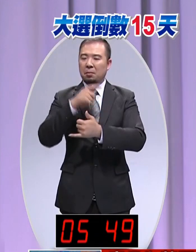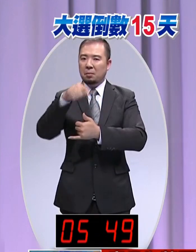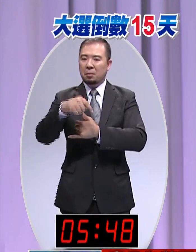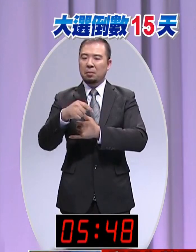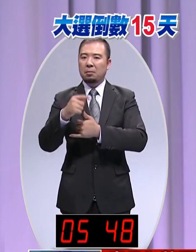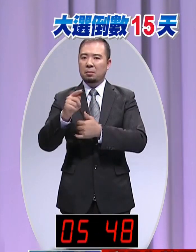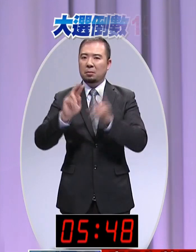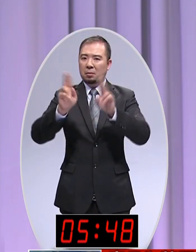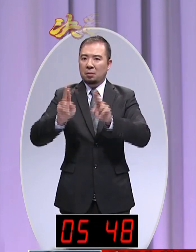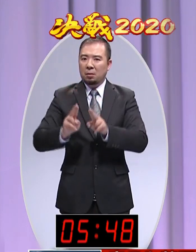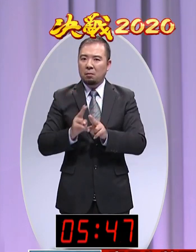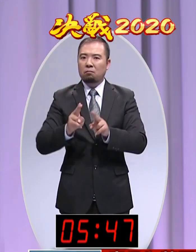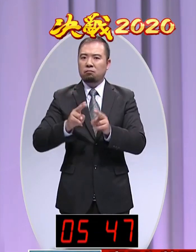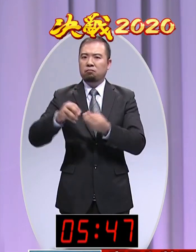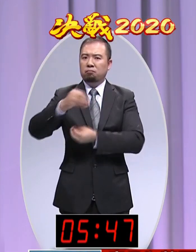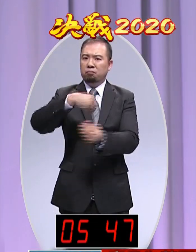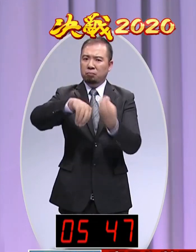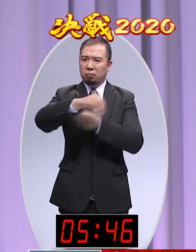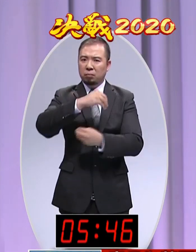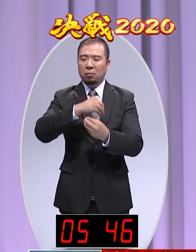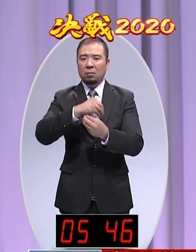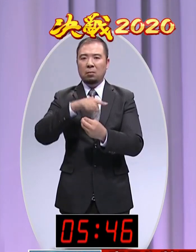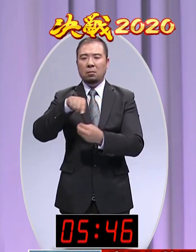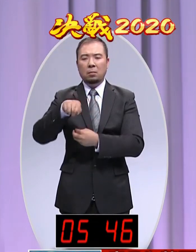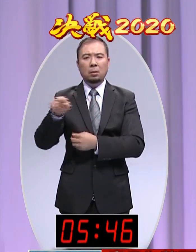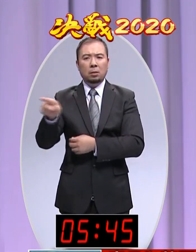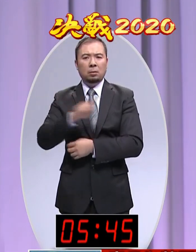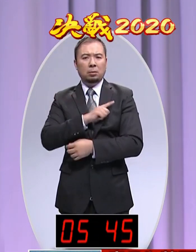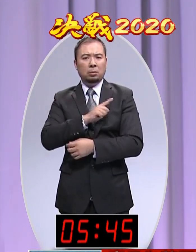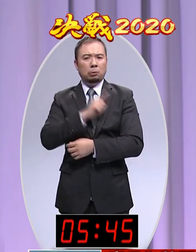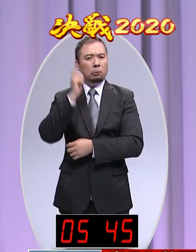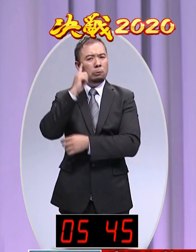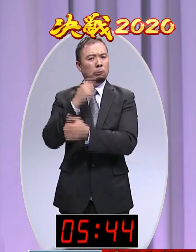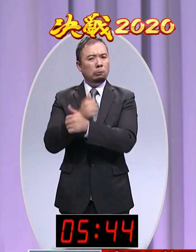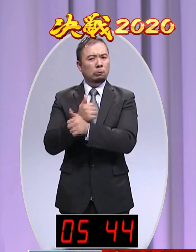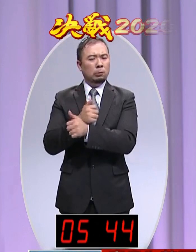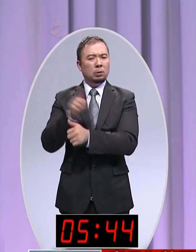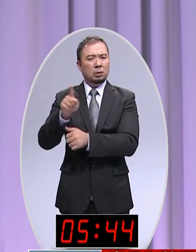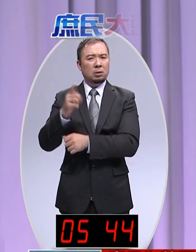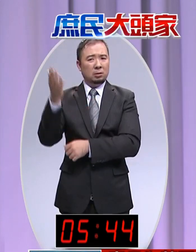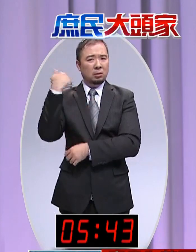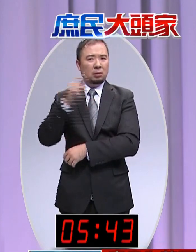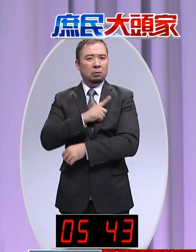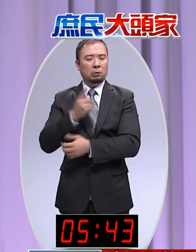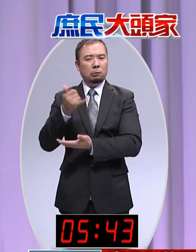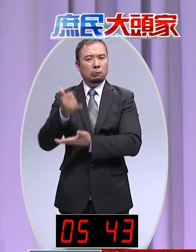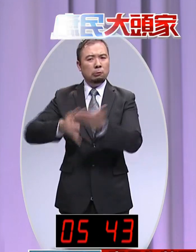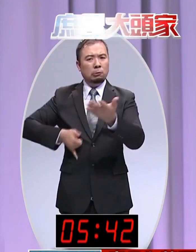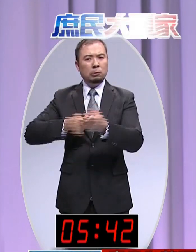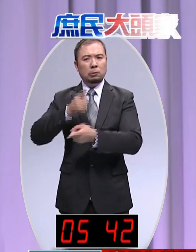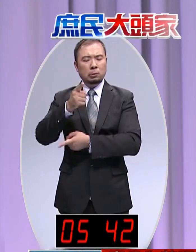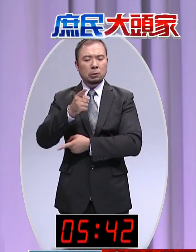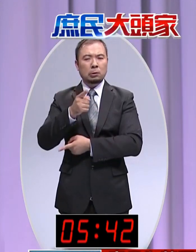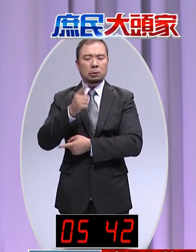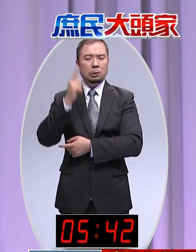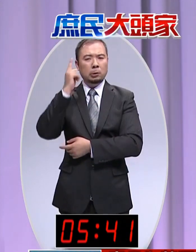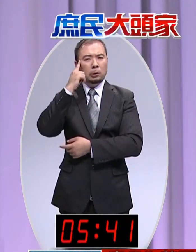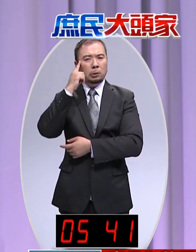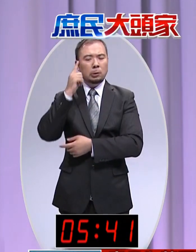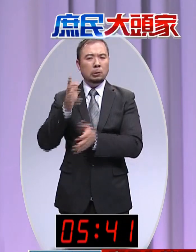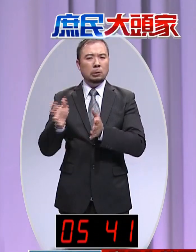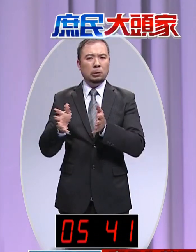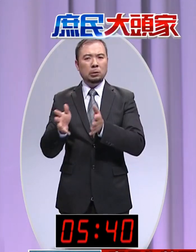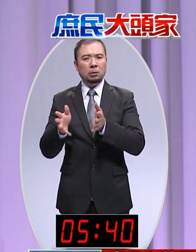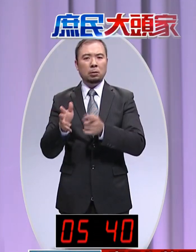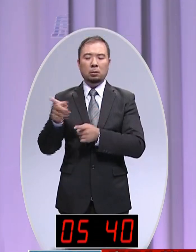考废除核能是正确还是错误，要不要重新思考这个问题。不管怎么样，他们开始面对核